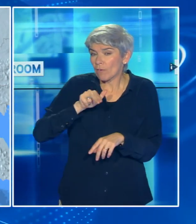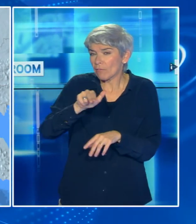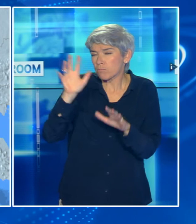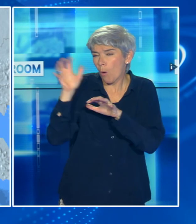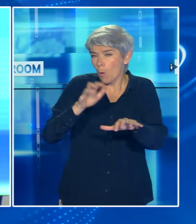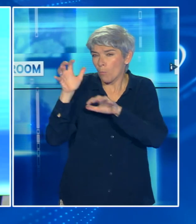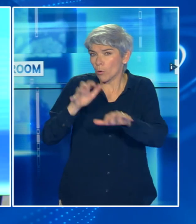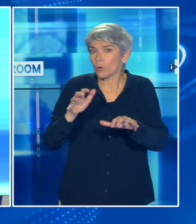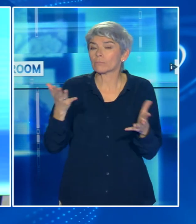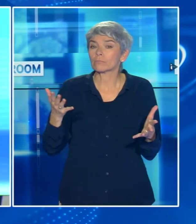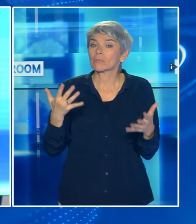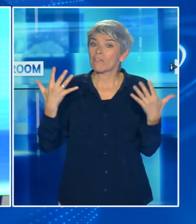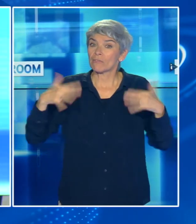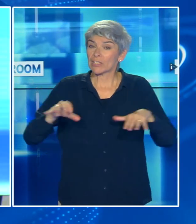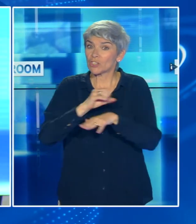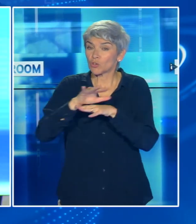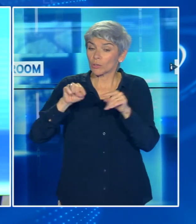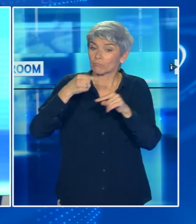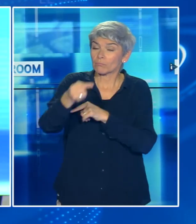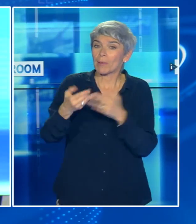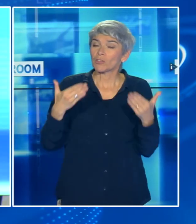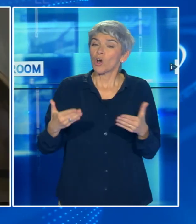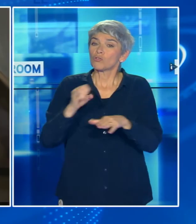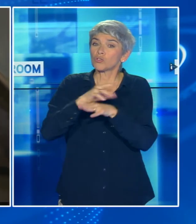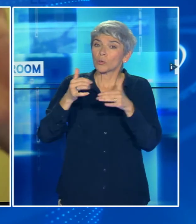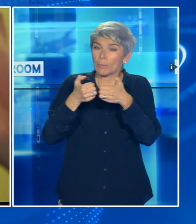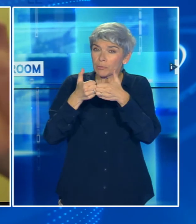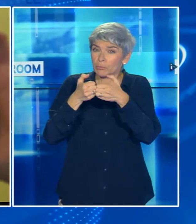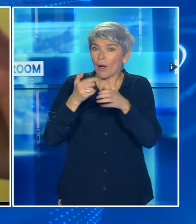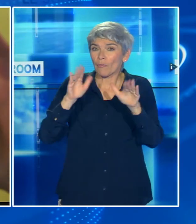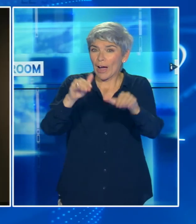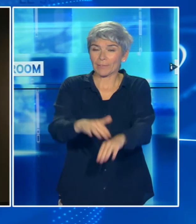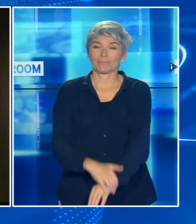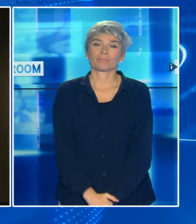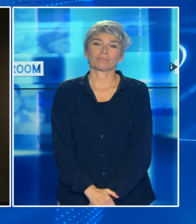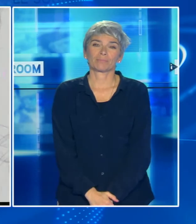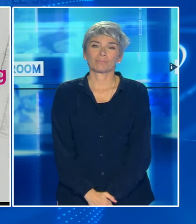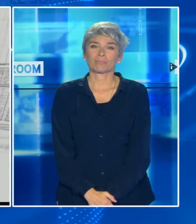la nuit. Vous restez avec nous dans un instant, le journal des jeux vidéo avec Fred Moulin. Tout de suite.